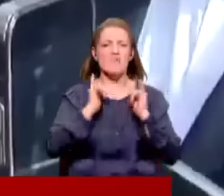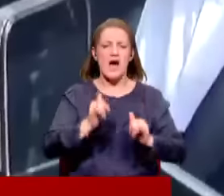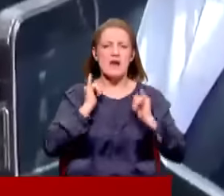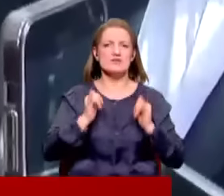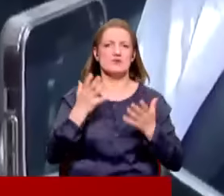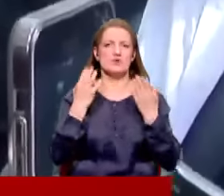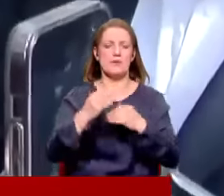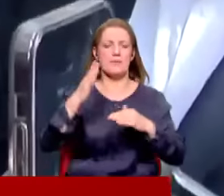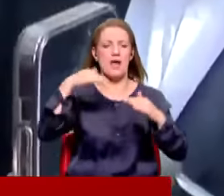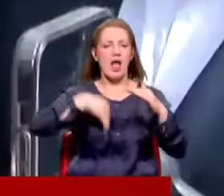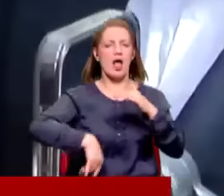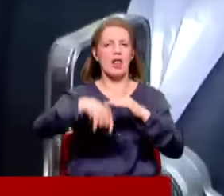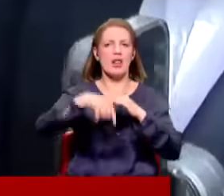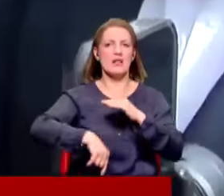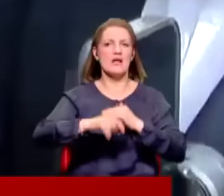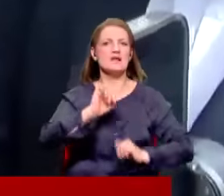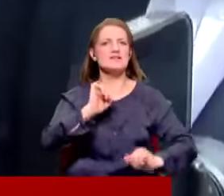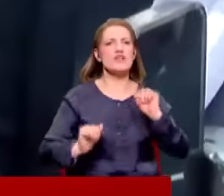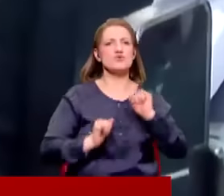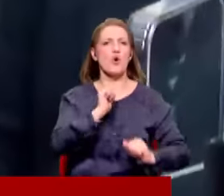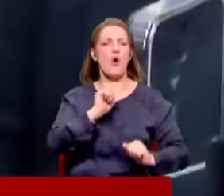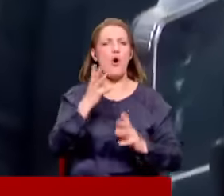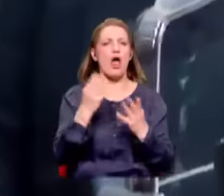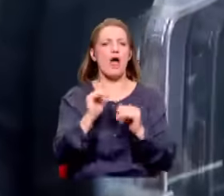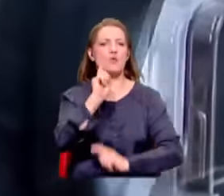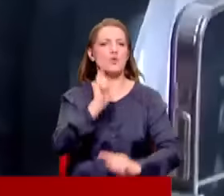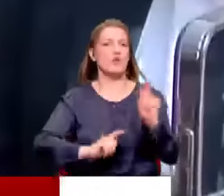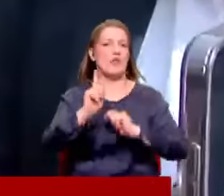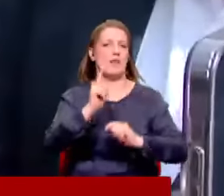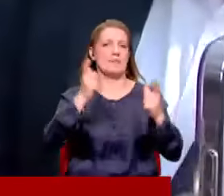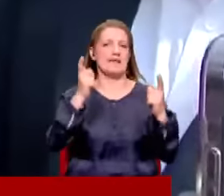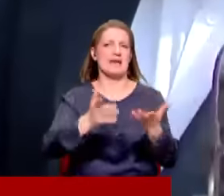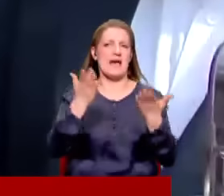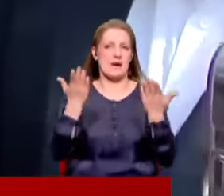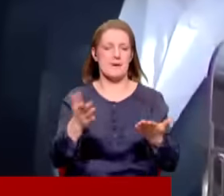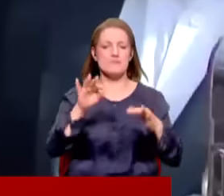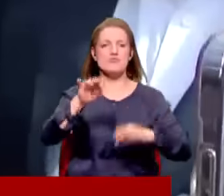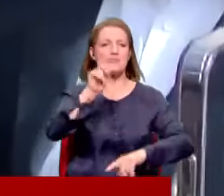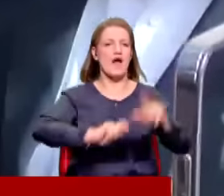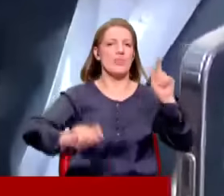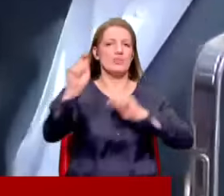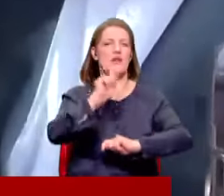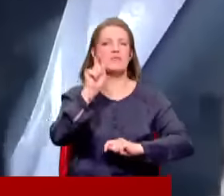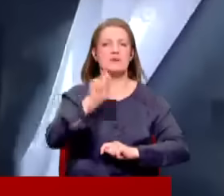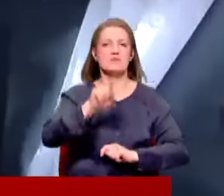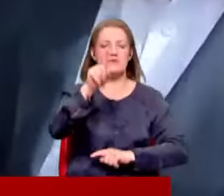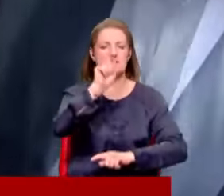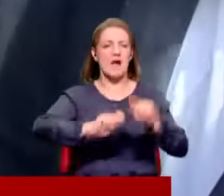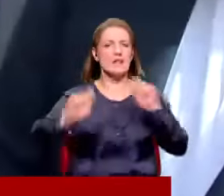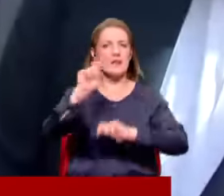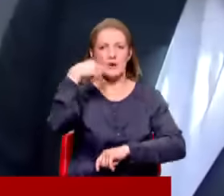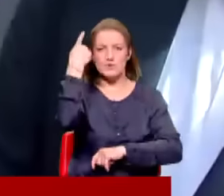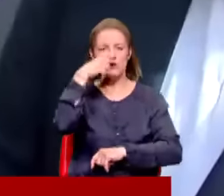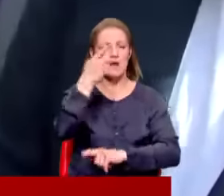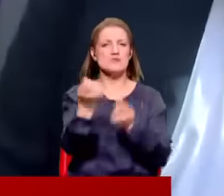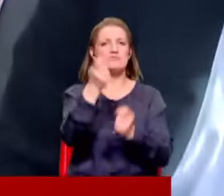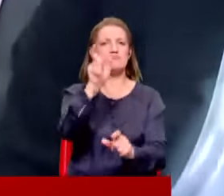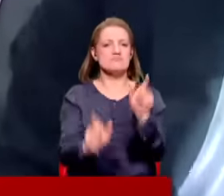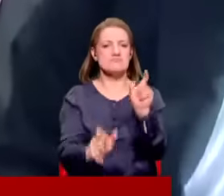dönmüş. Binanın altında diskotek olarak kullanılan bir mekan. Şu anda tadilat yapılıyormuş. Tadilat dolayısıyla da